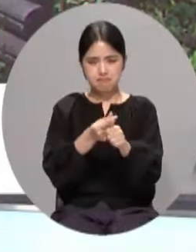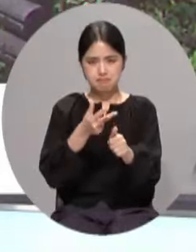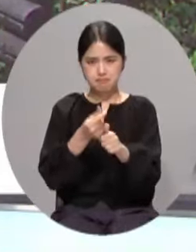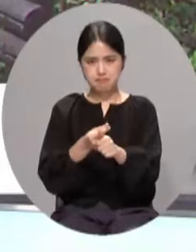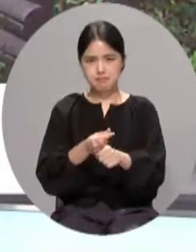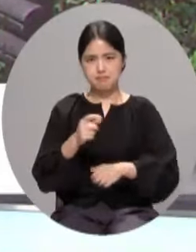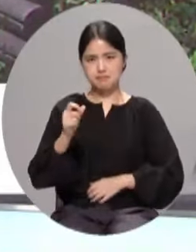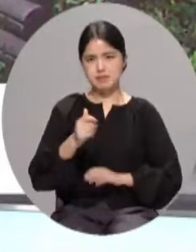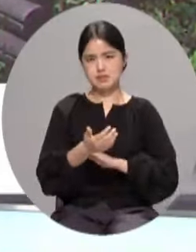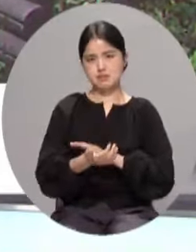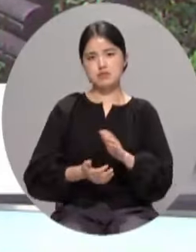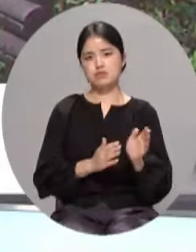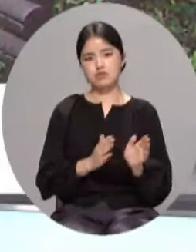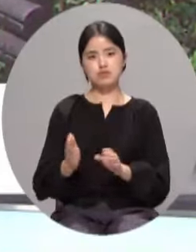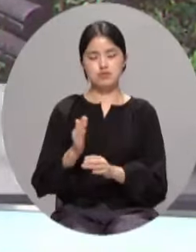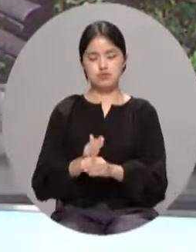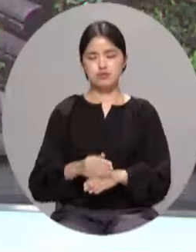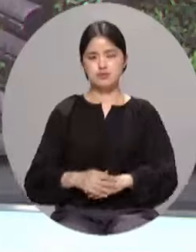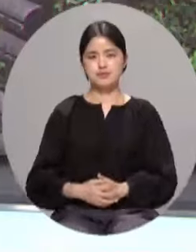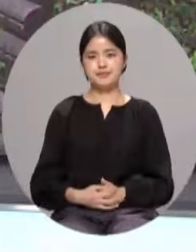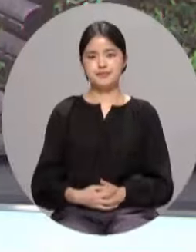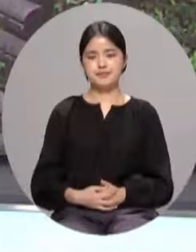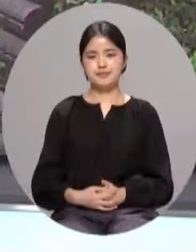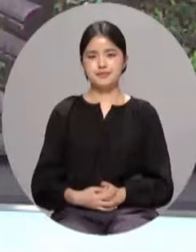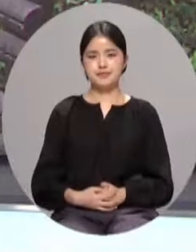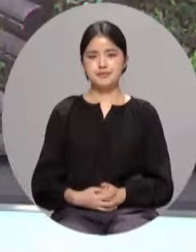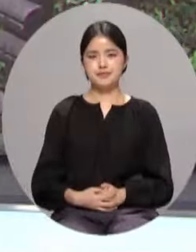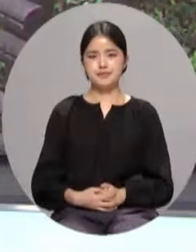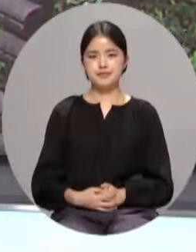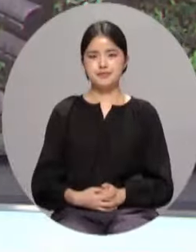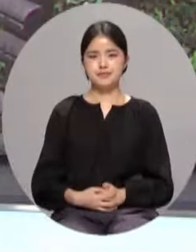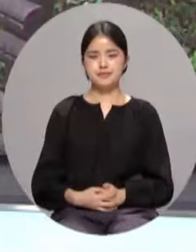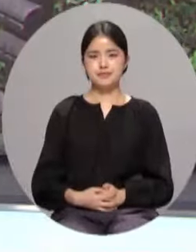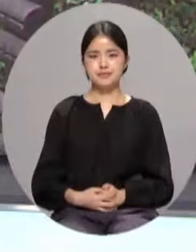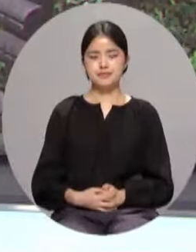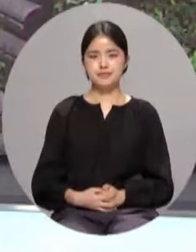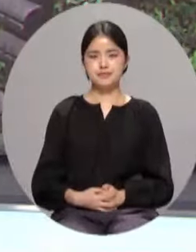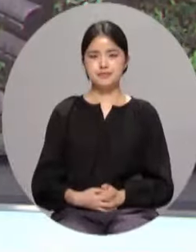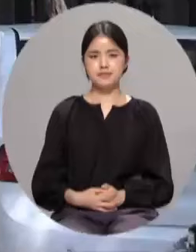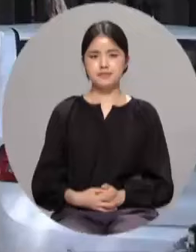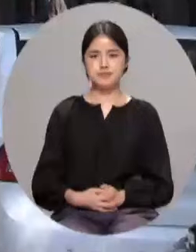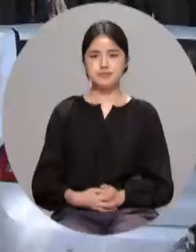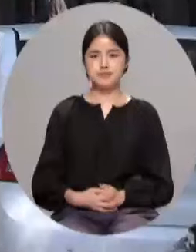선제적인 대책이 추진되고 있습니다. 이주연 기자입니다.